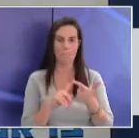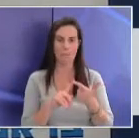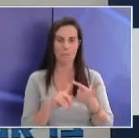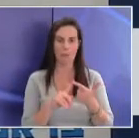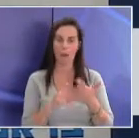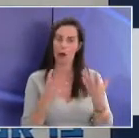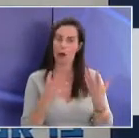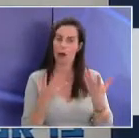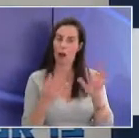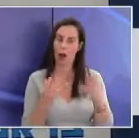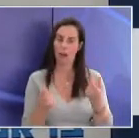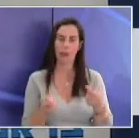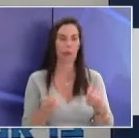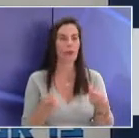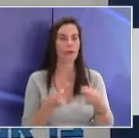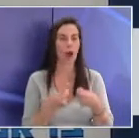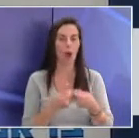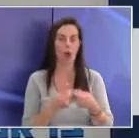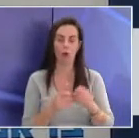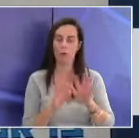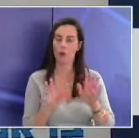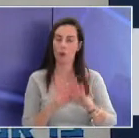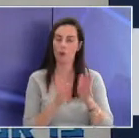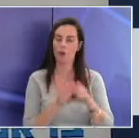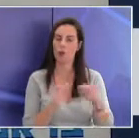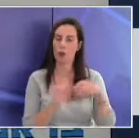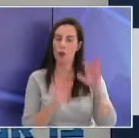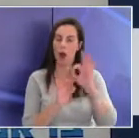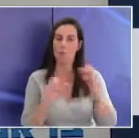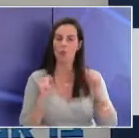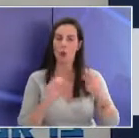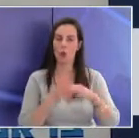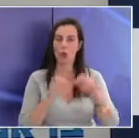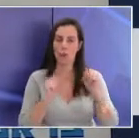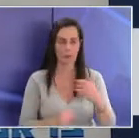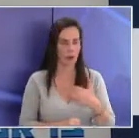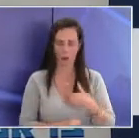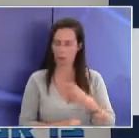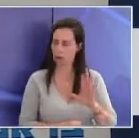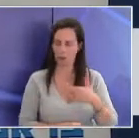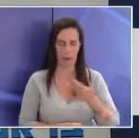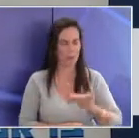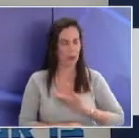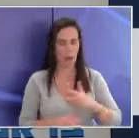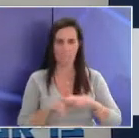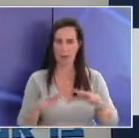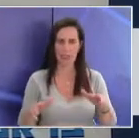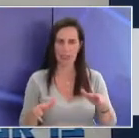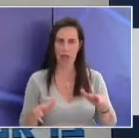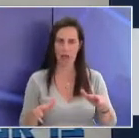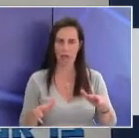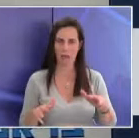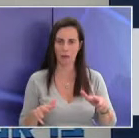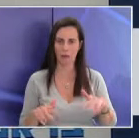הרבה תלוי גם בקווי יסוד בנושא ביטחון. אני לא אקבל מצב